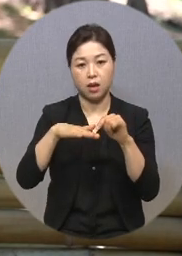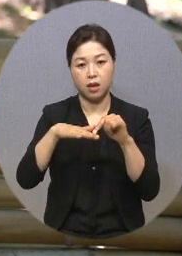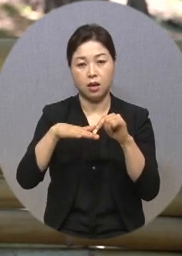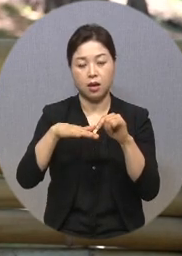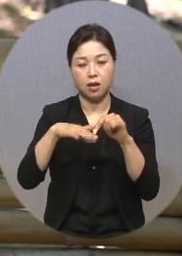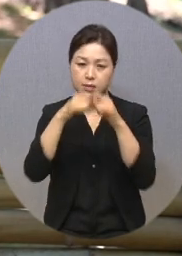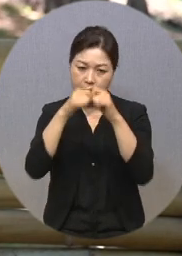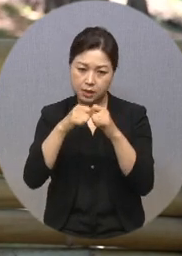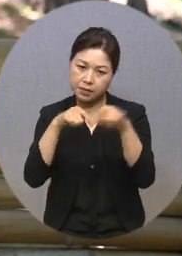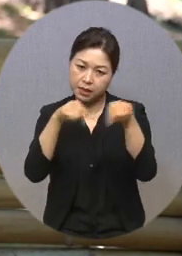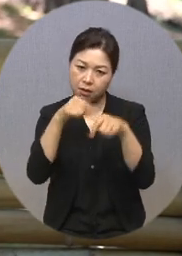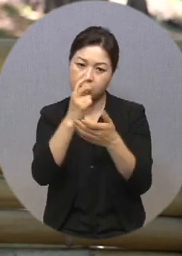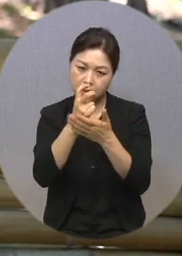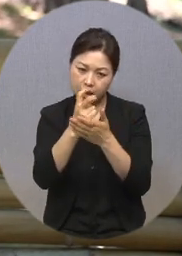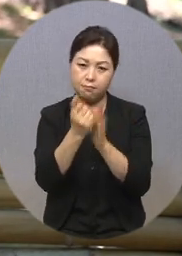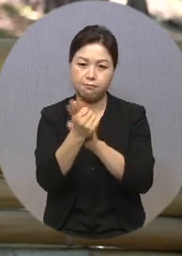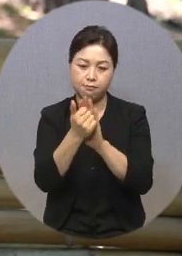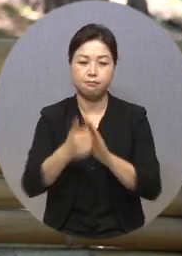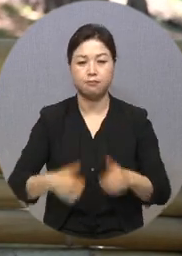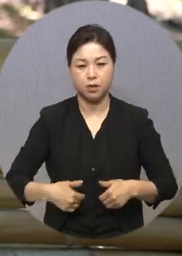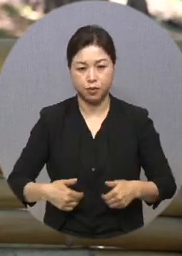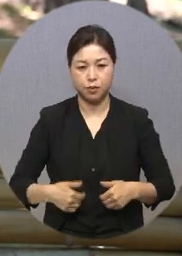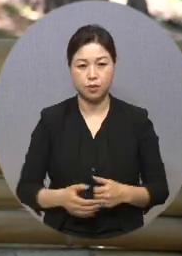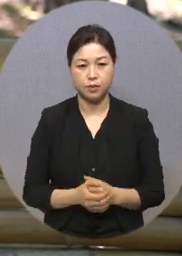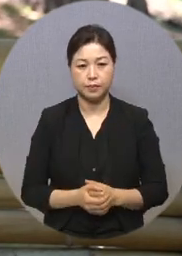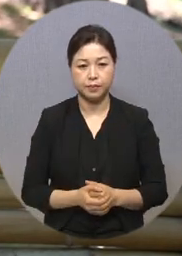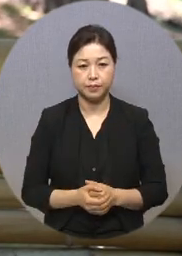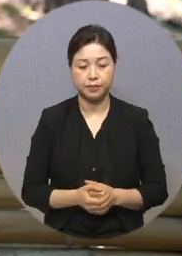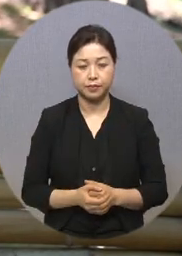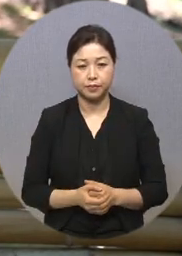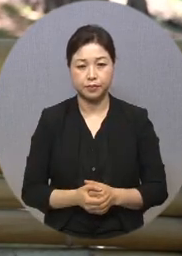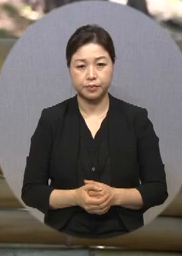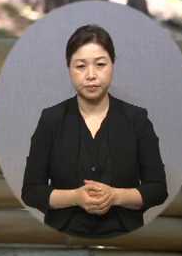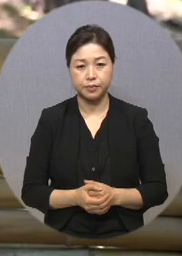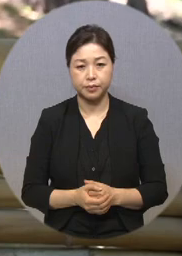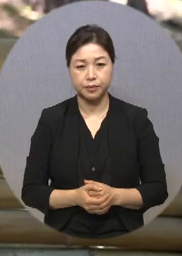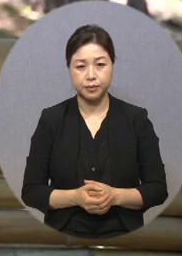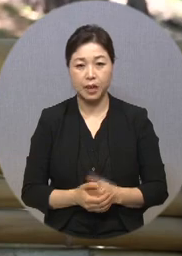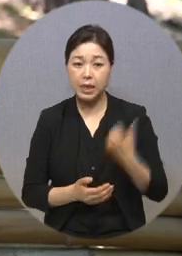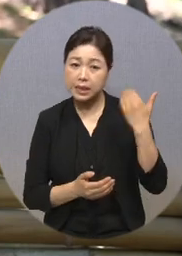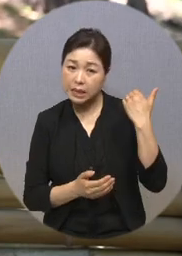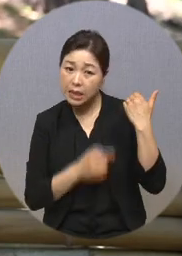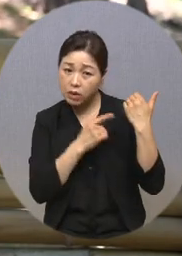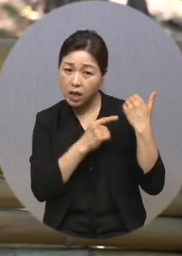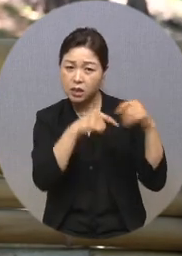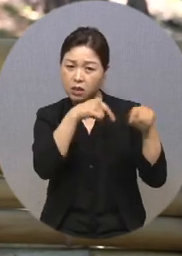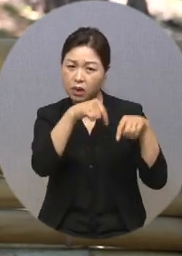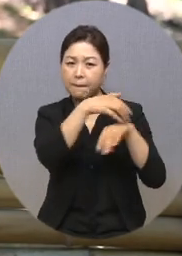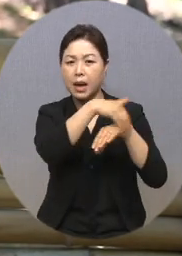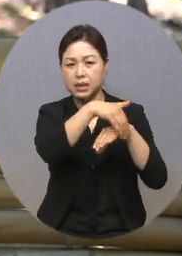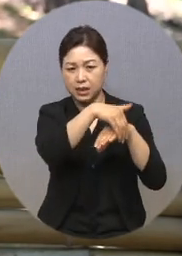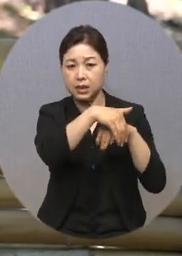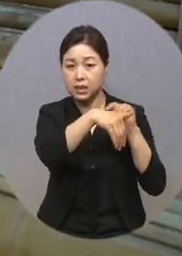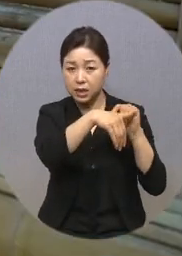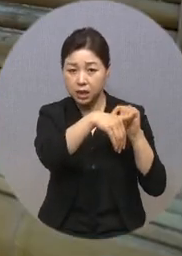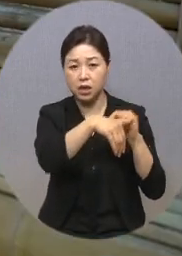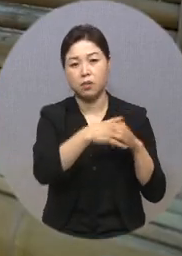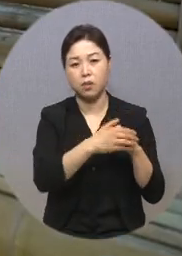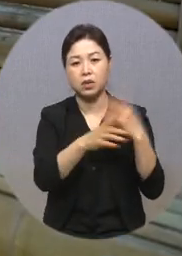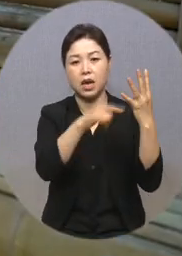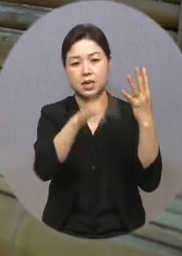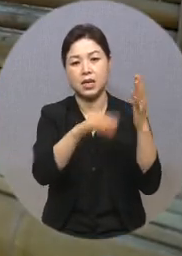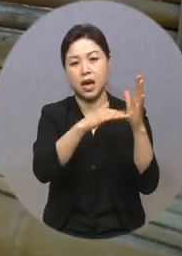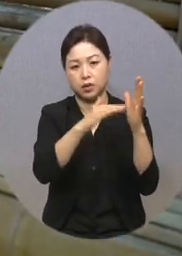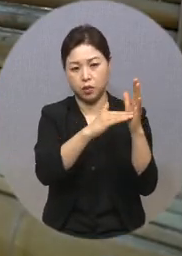더 세심한 정책들이 필요한데요. 기존의 그 정책 설계들이 다 4인 가족 기준에 해당이 되고,